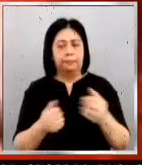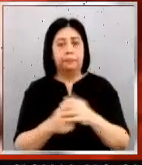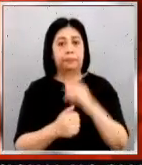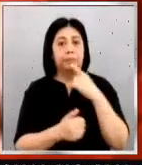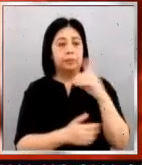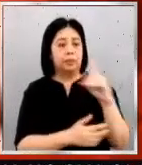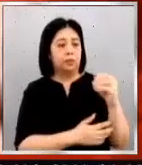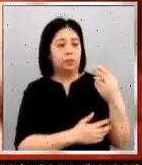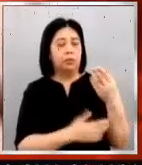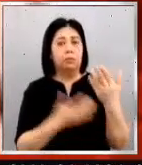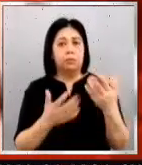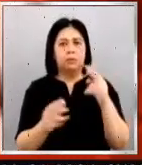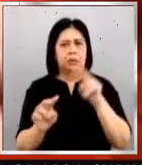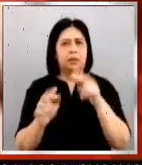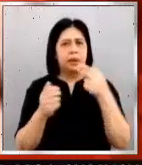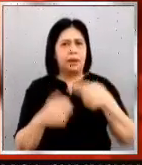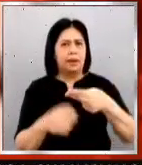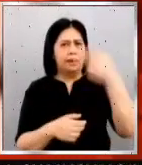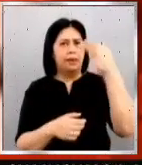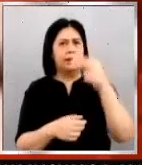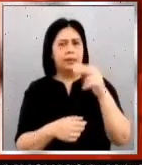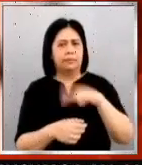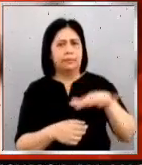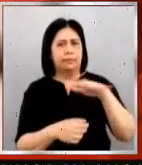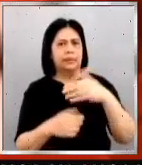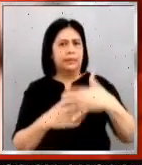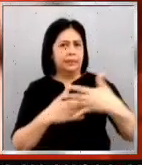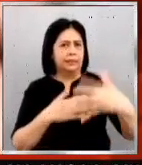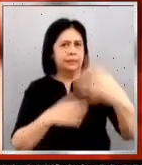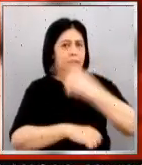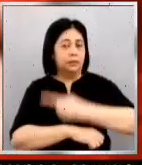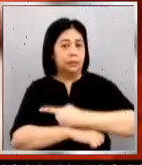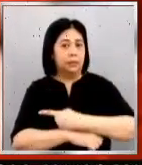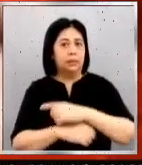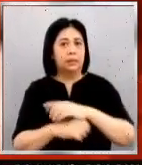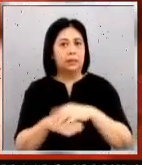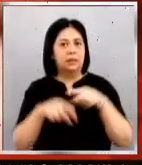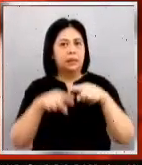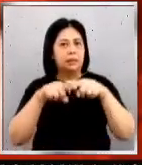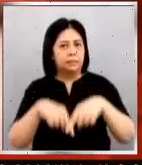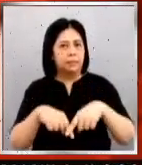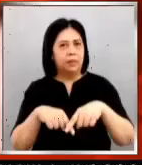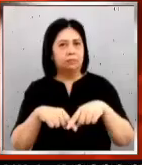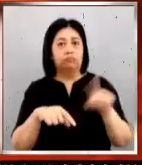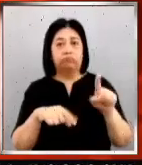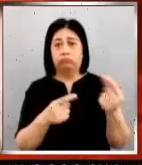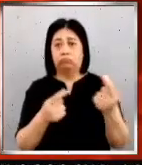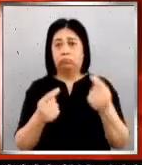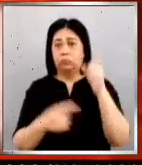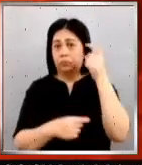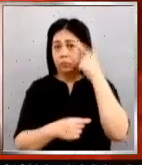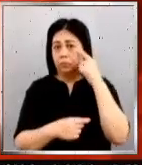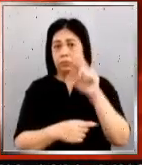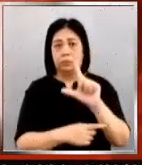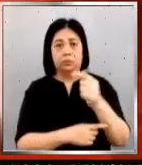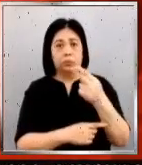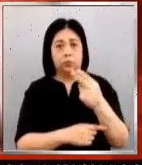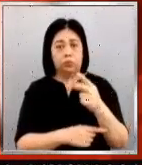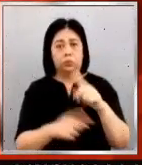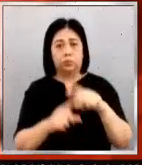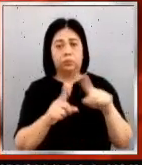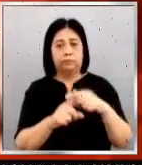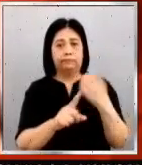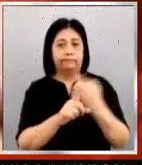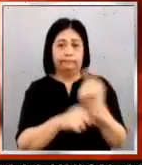makita ang mataas sa bilang ng kaso sa mga susunod na araw. Depende raw sa aksyong gagawin ng gobyerno, LGU at ng bawat isa sa atin.